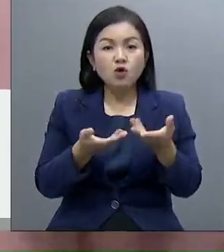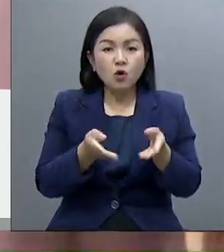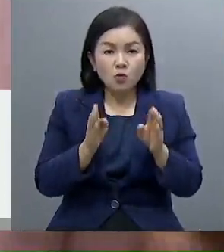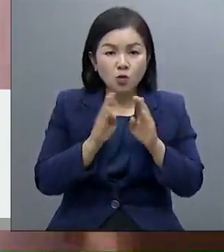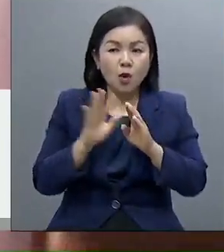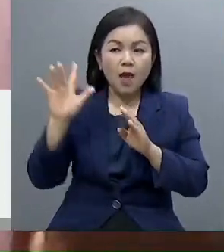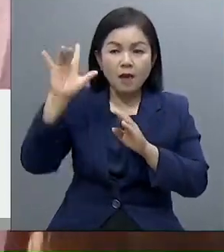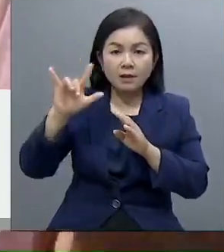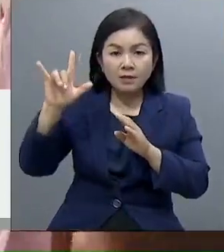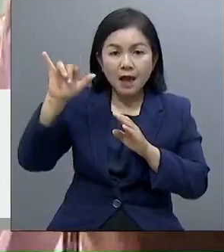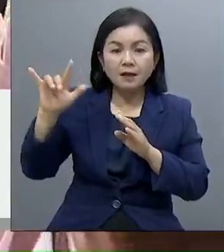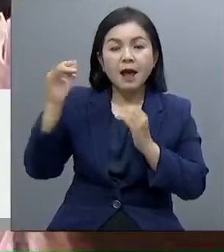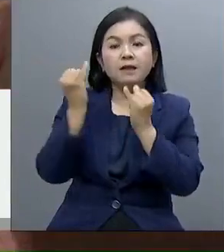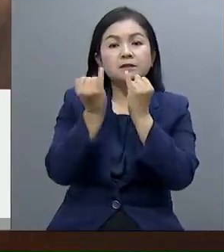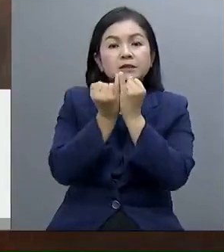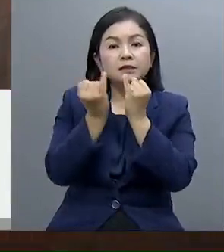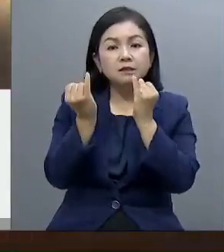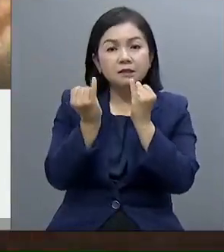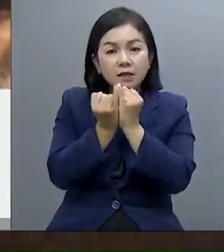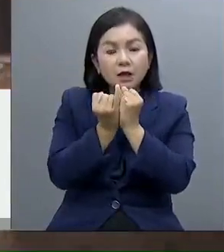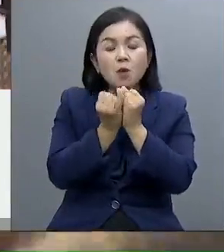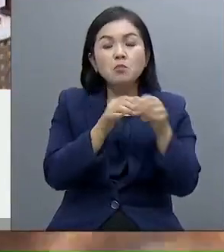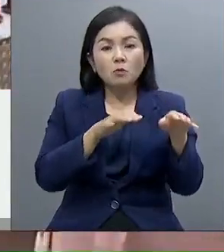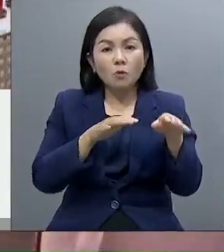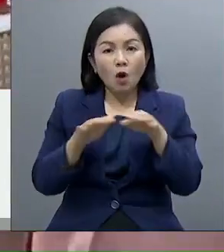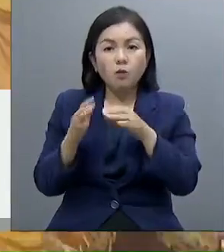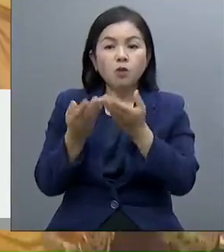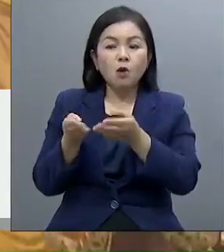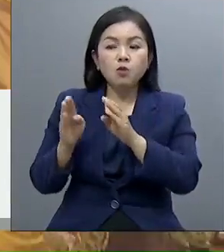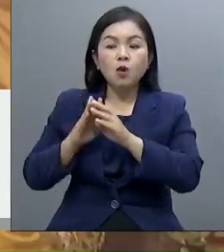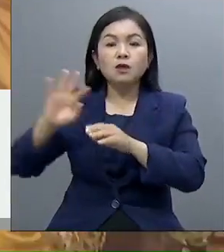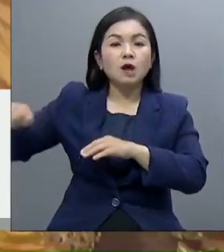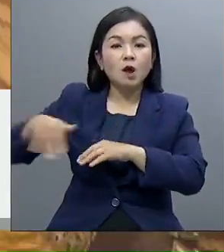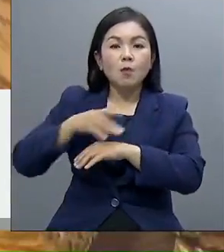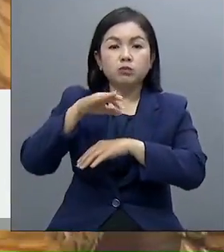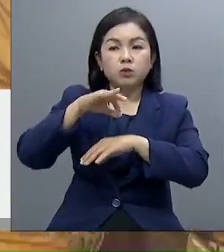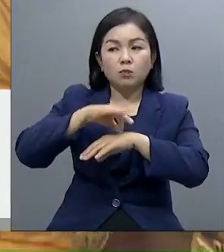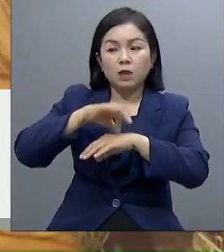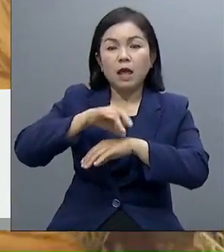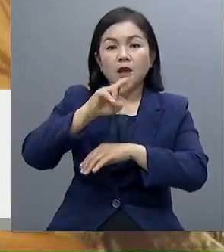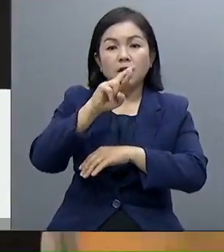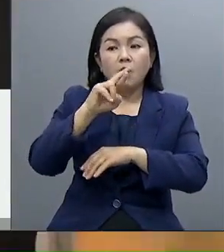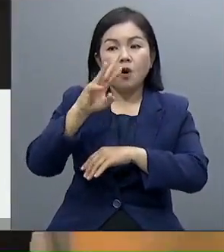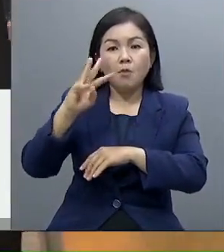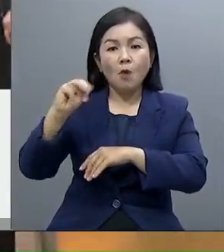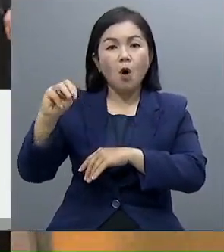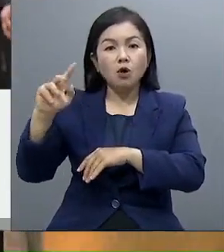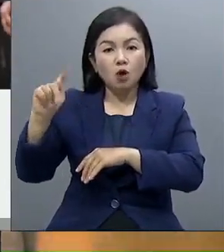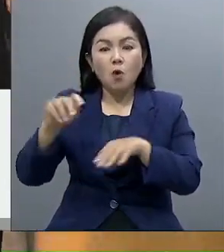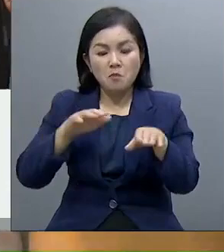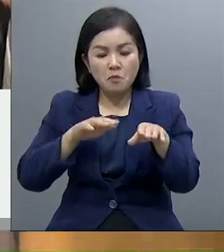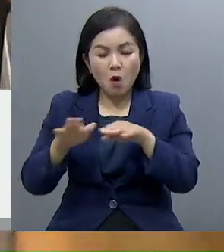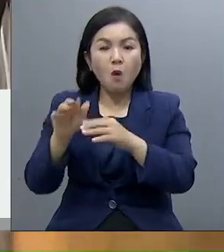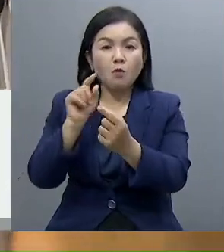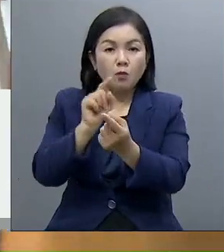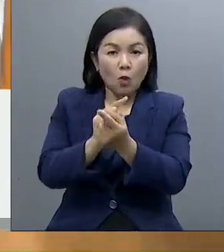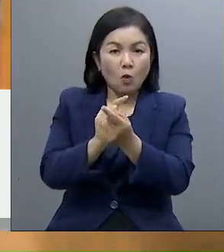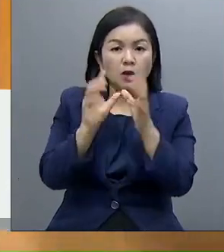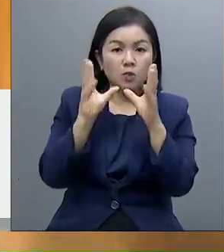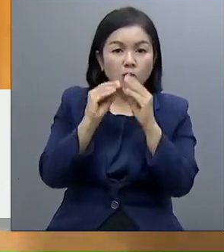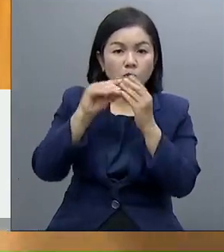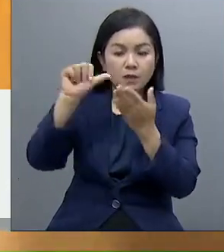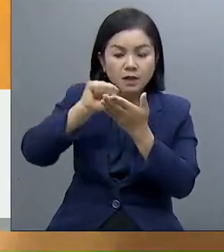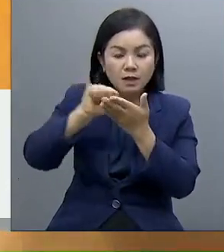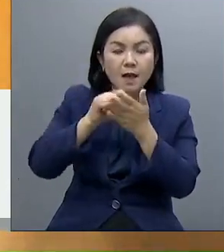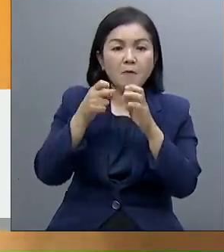ติสนิทมีนางพวงเพชรชุลละเอียดรัฐมนตรีประจำสำนักนายกรัฐมนตรีมาต้อนรับค่ะด้วยนางพวงเพชรบอกว่ามีภารกิจประชุมแก้ไขปัญหาก